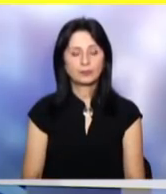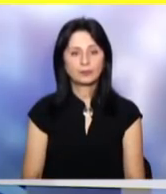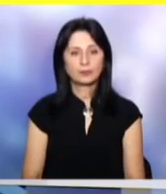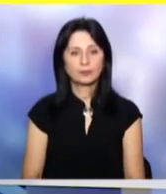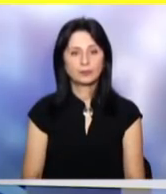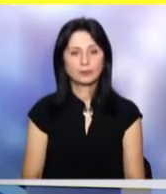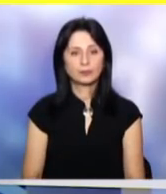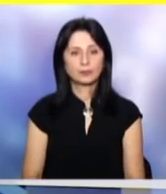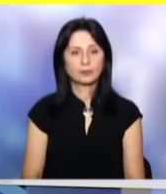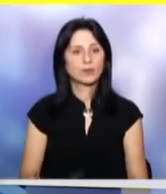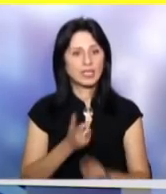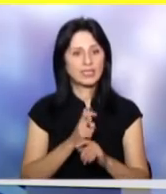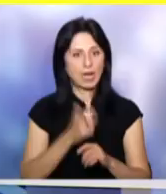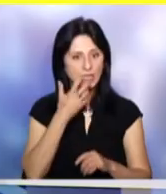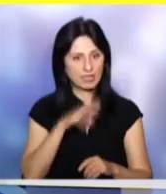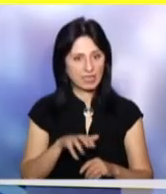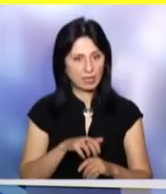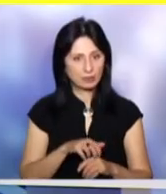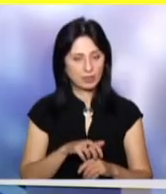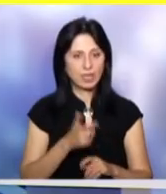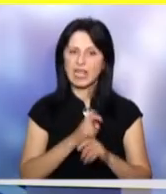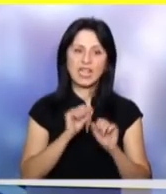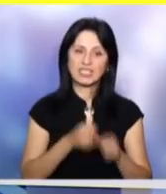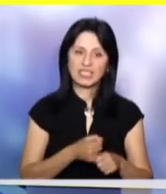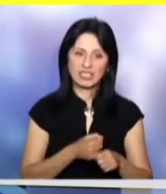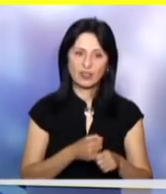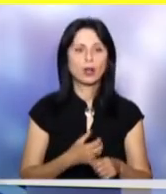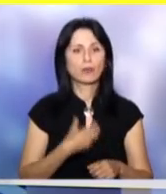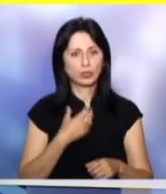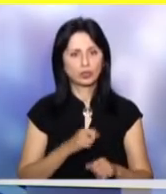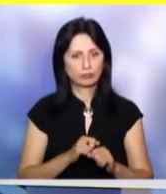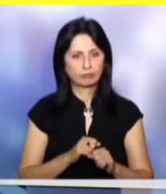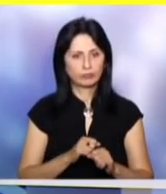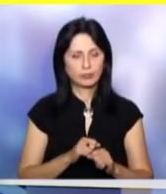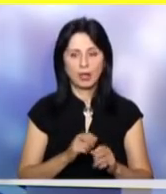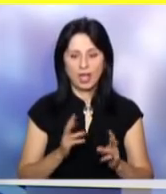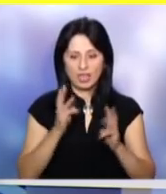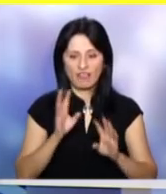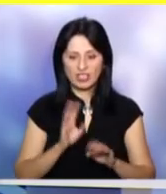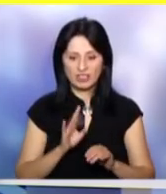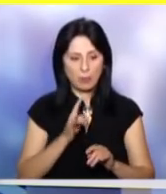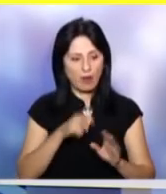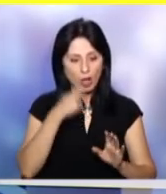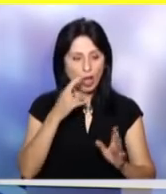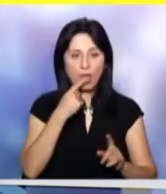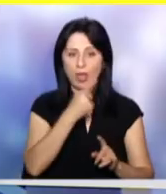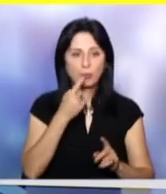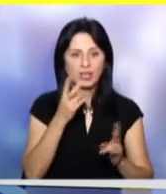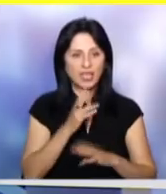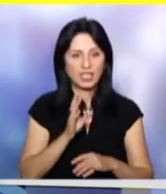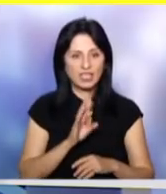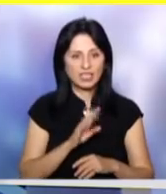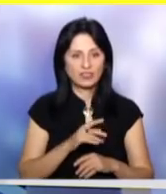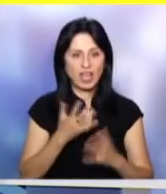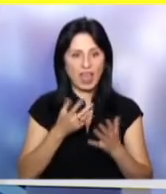მაგალითად ძალიან ცხელი ან ძალიან ცივი. ამისი გვეშინია, რომ არ დავიწვათ, ბავშვმა არ დაიწვას პირი, არ